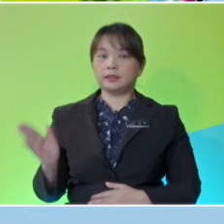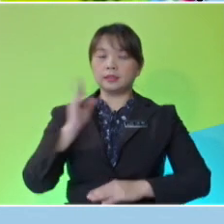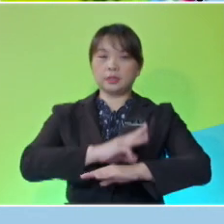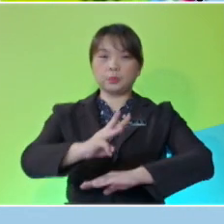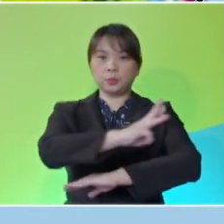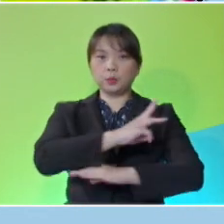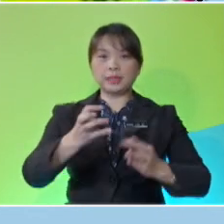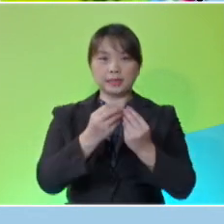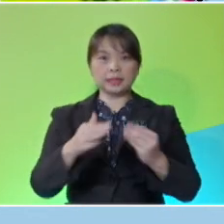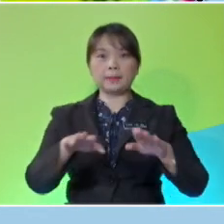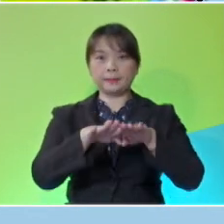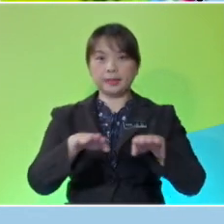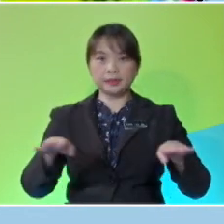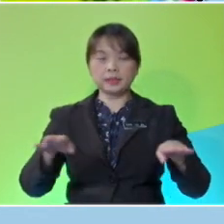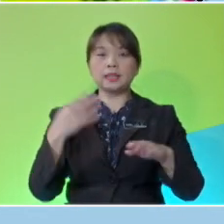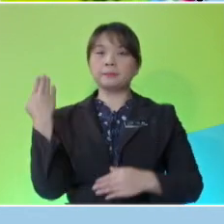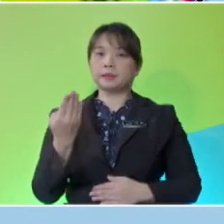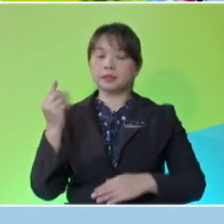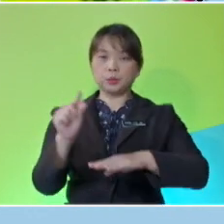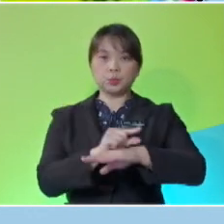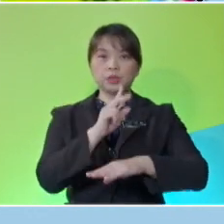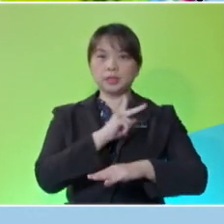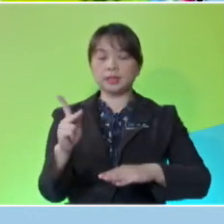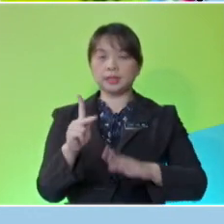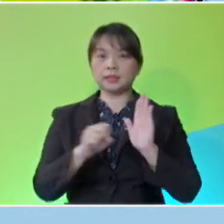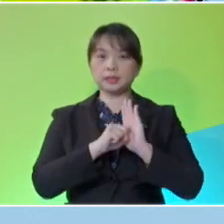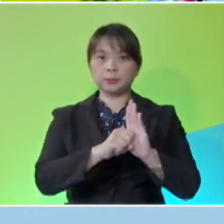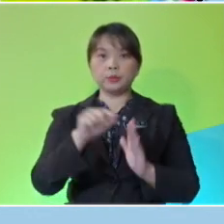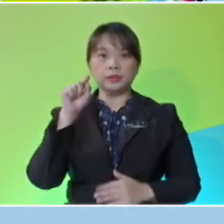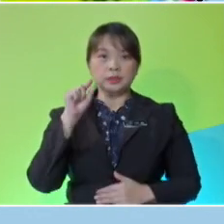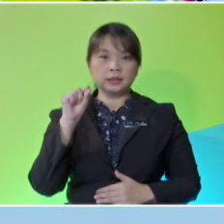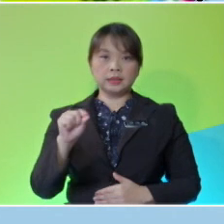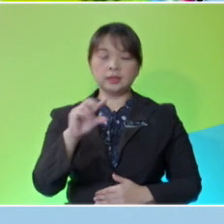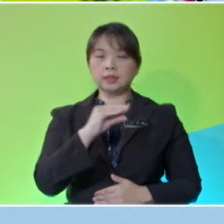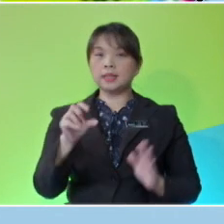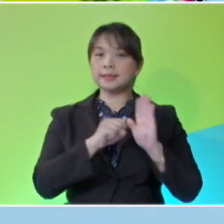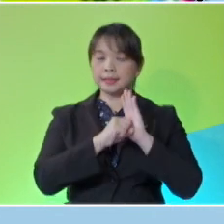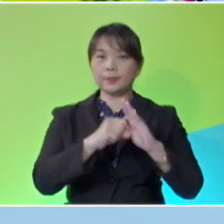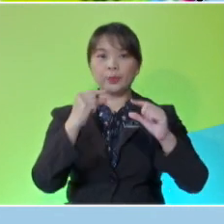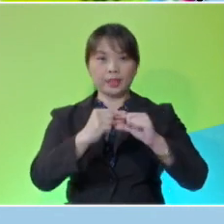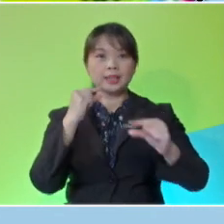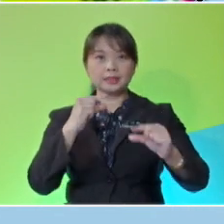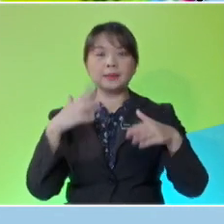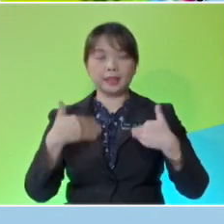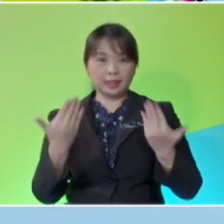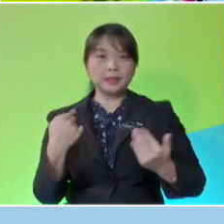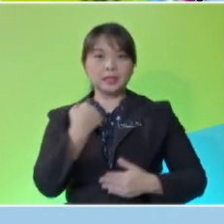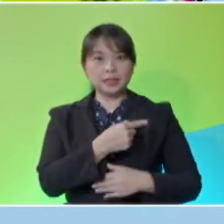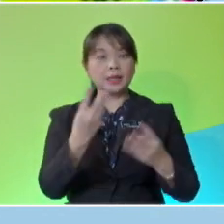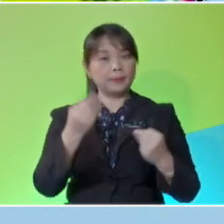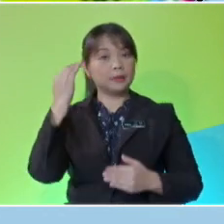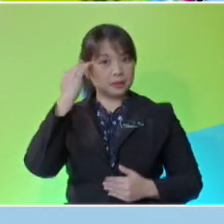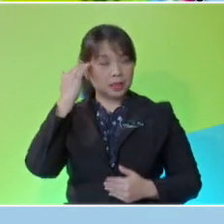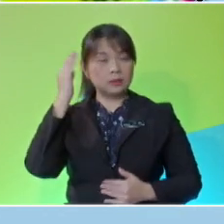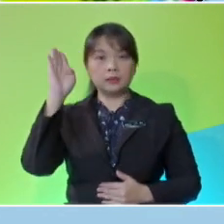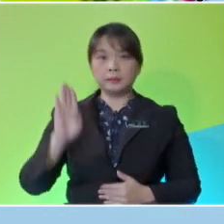Tanah Pama kebiasaannya menggunakan simbol titik dan juga simbol garis dan bagaimana kita mengetahui bahwa